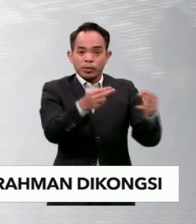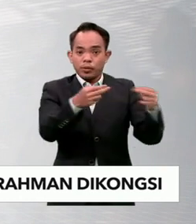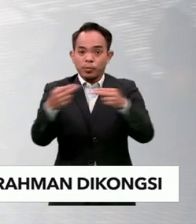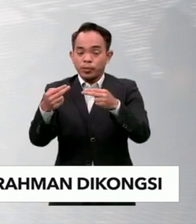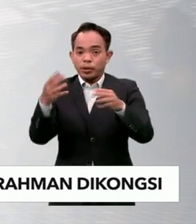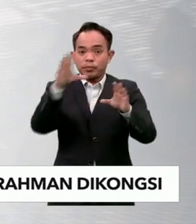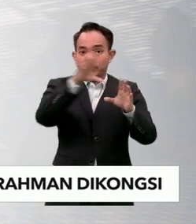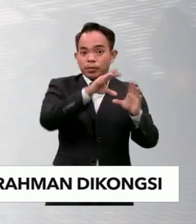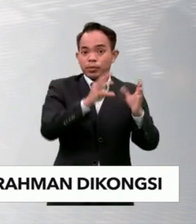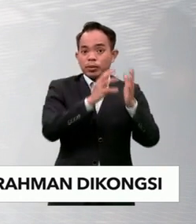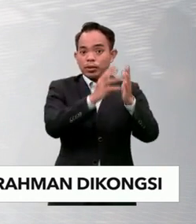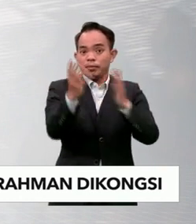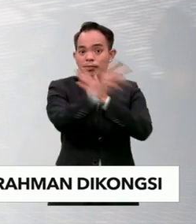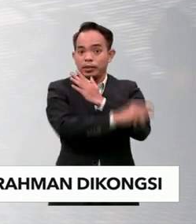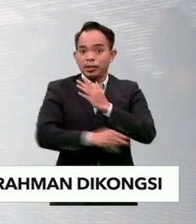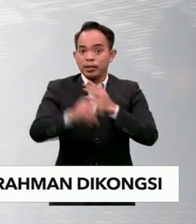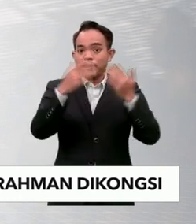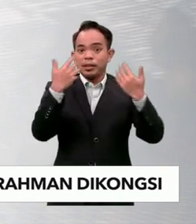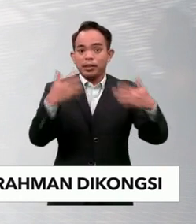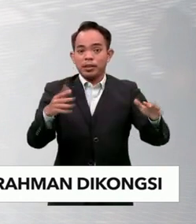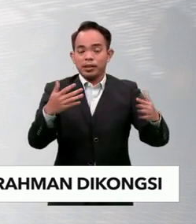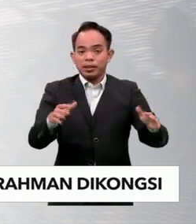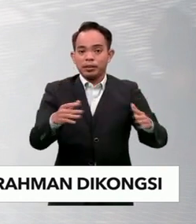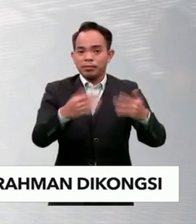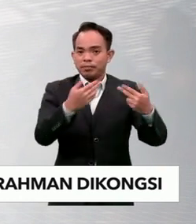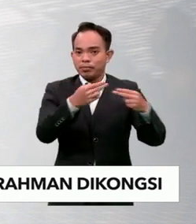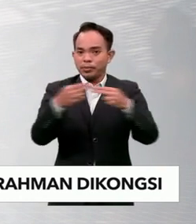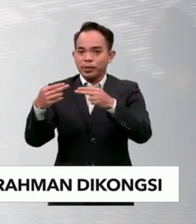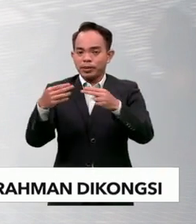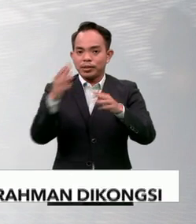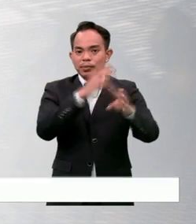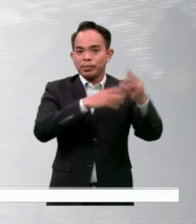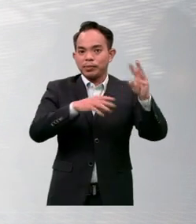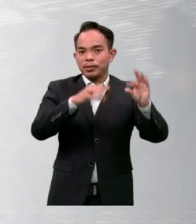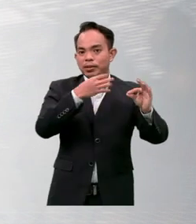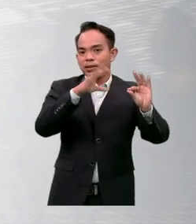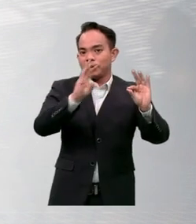Malaysia turkiye sudah terjalin sejak tahun 1964 dan